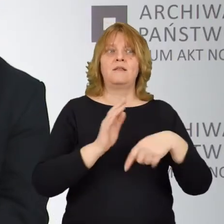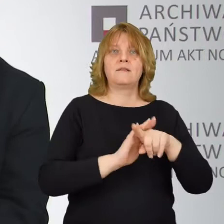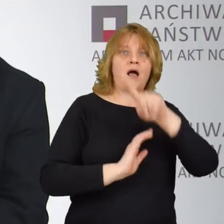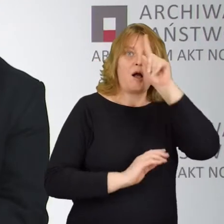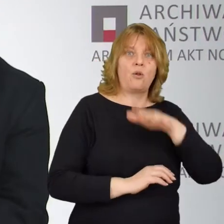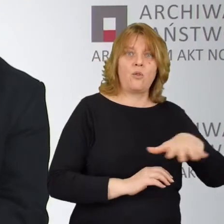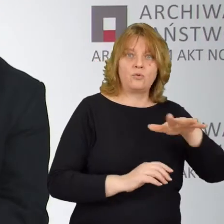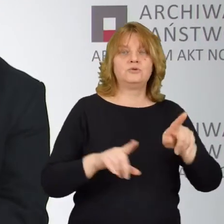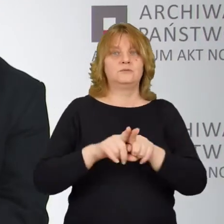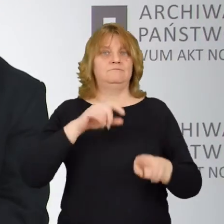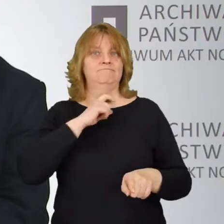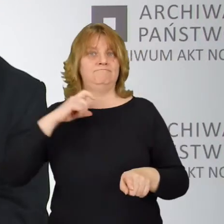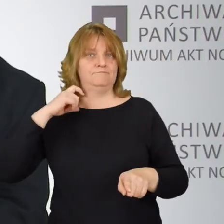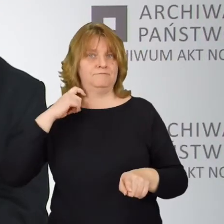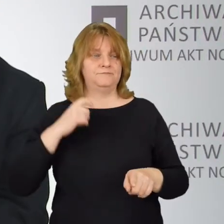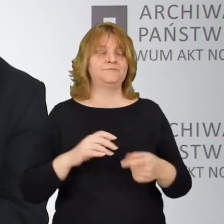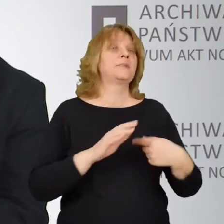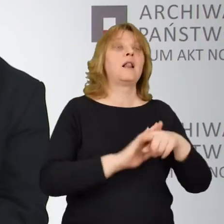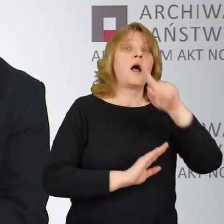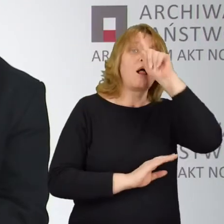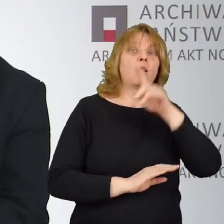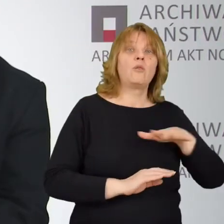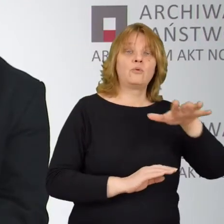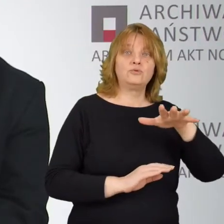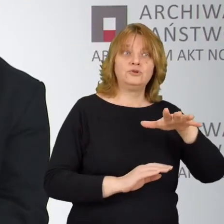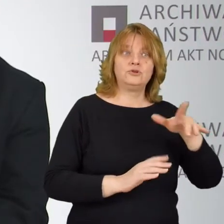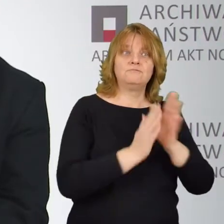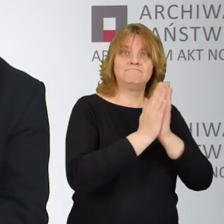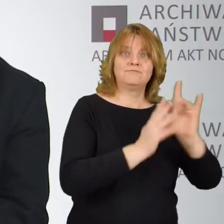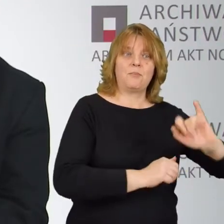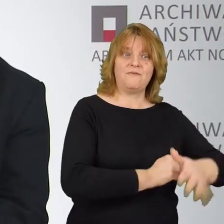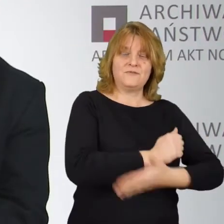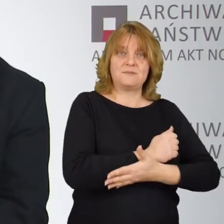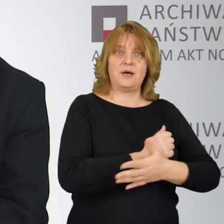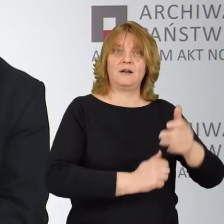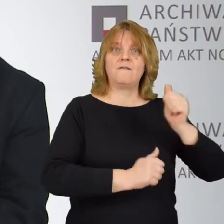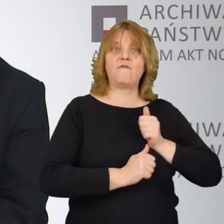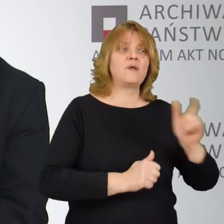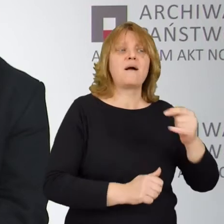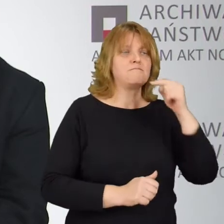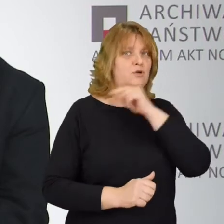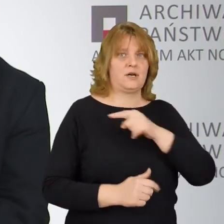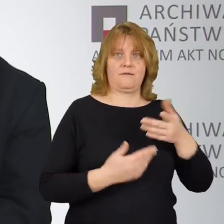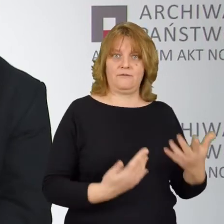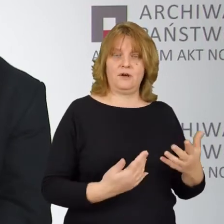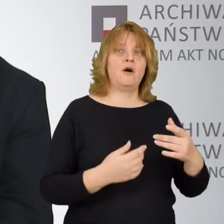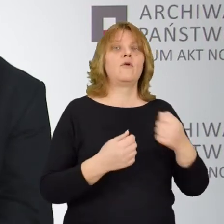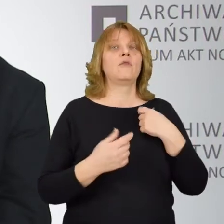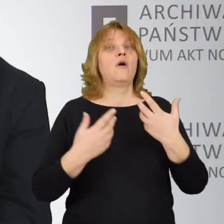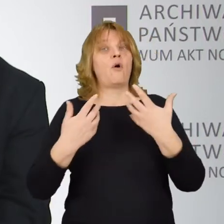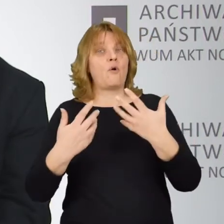i do duchowieństwa. Do wiernych, żeby wsparli wojsko w takiej postaci, jak potrafią.